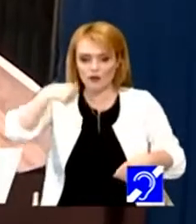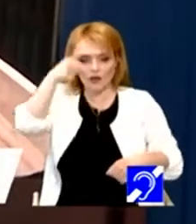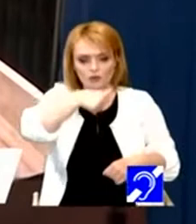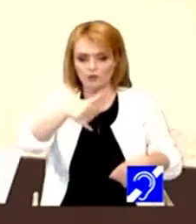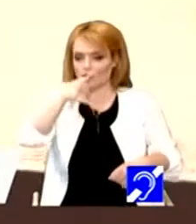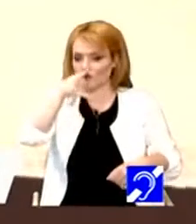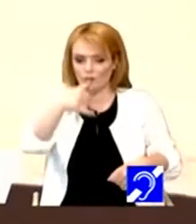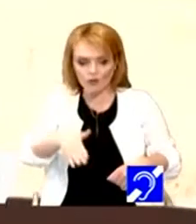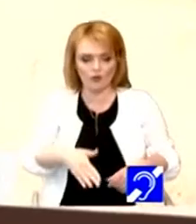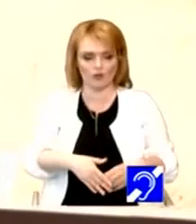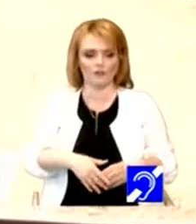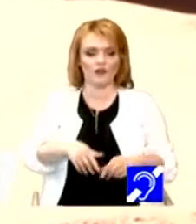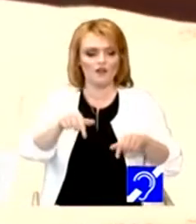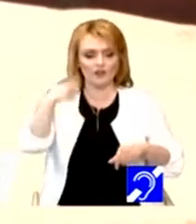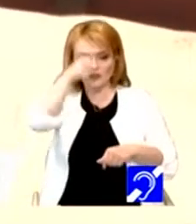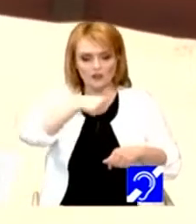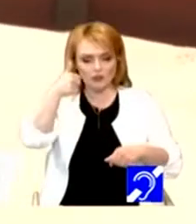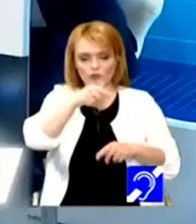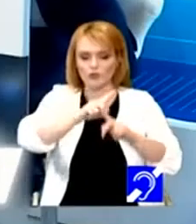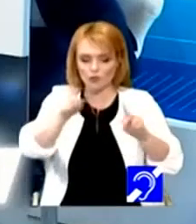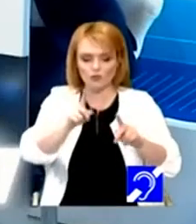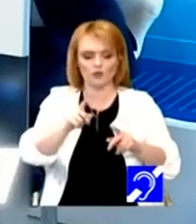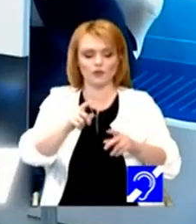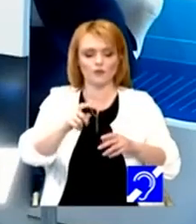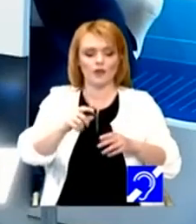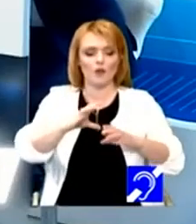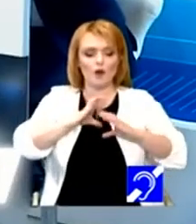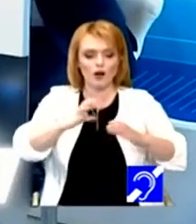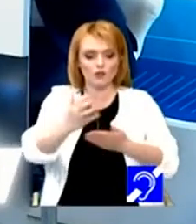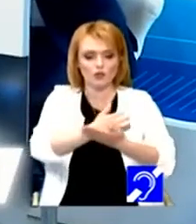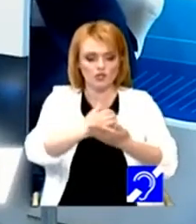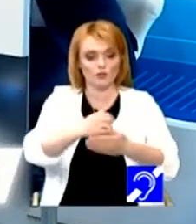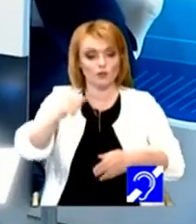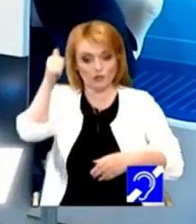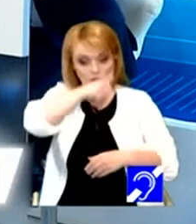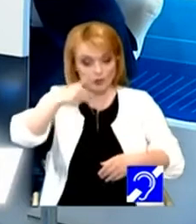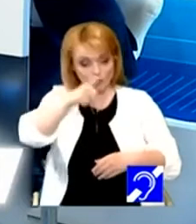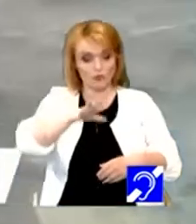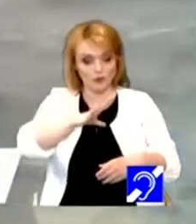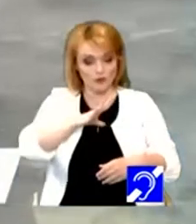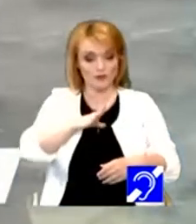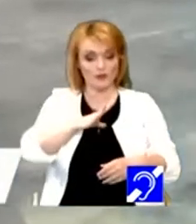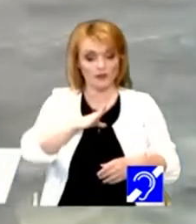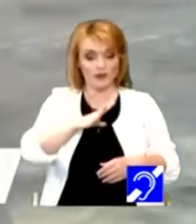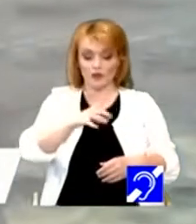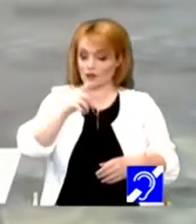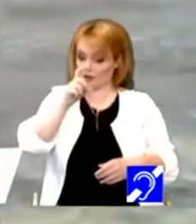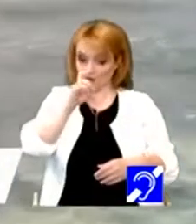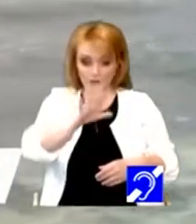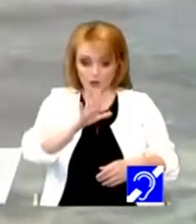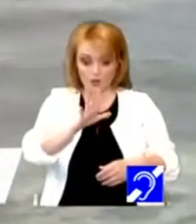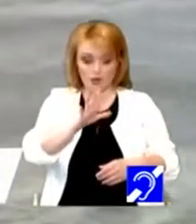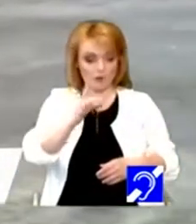bun, nu o să fie an secetos, dar nu o să fie atât de performant cum a fost anul trecut, că anul trecut a fost un an așa, în premieră,